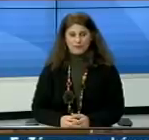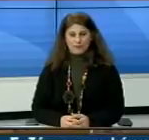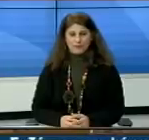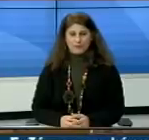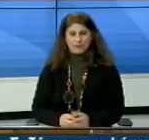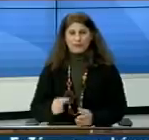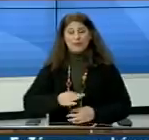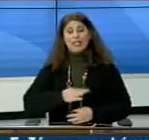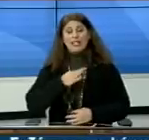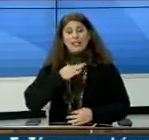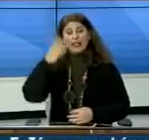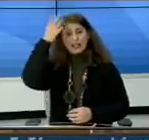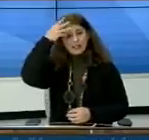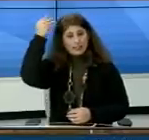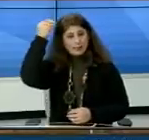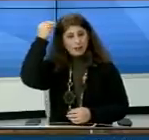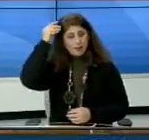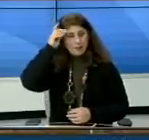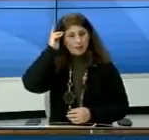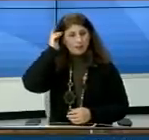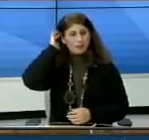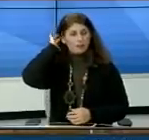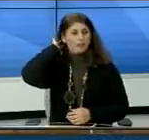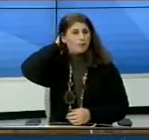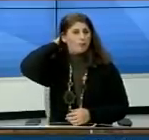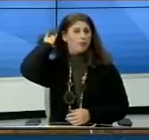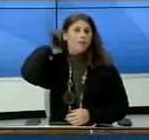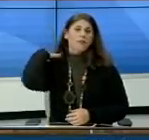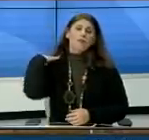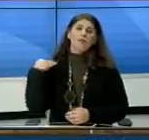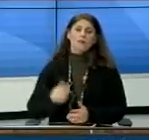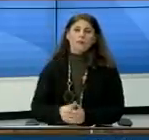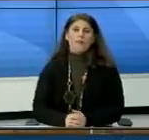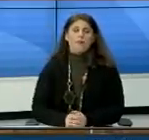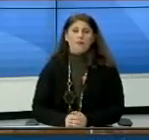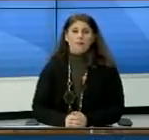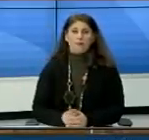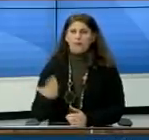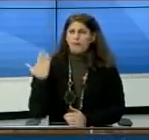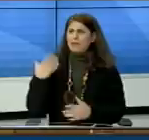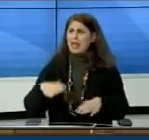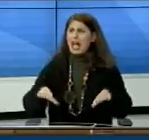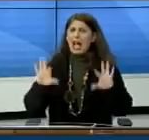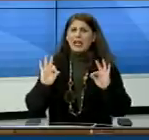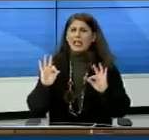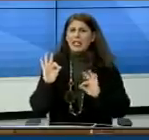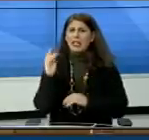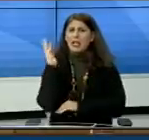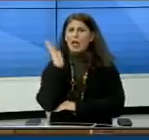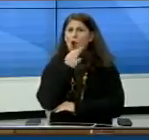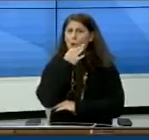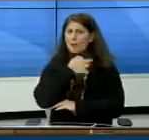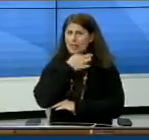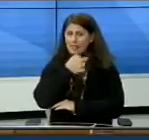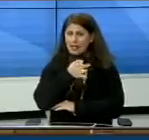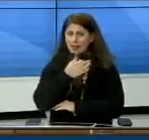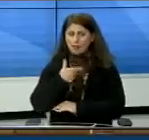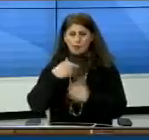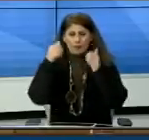Κύριε Τσίπρα, μας ανακοινώσατε στην αρχή της ομιλίας σας ότι